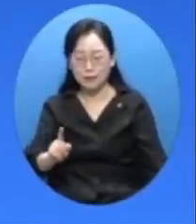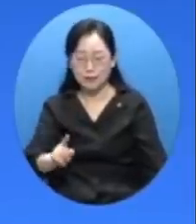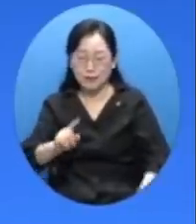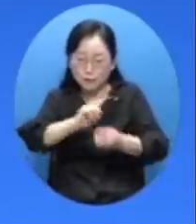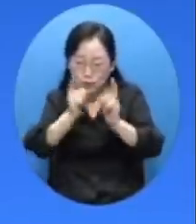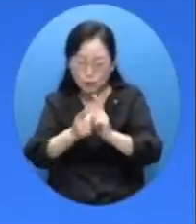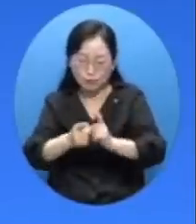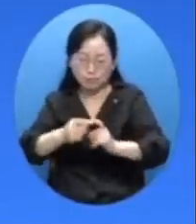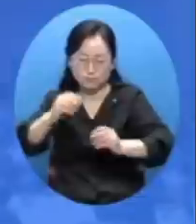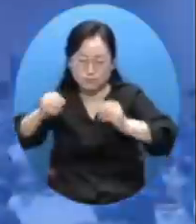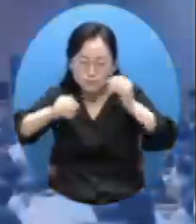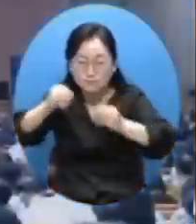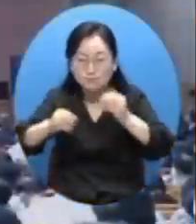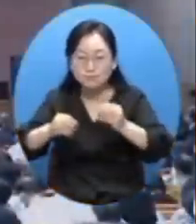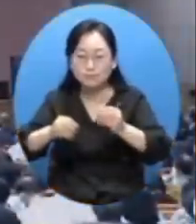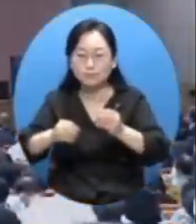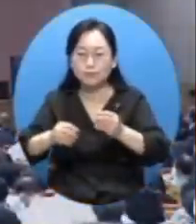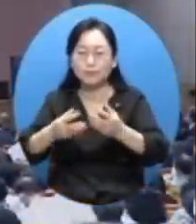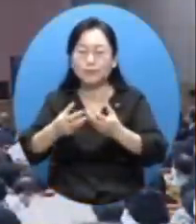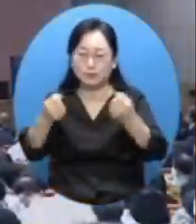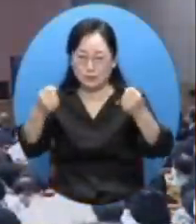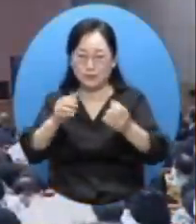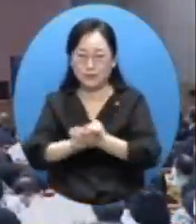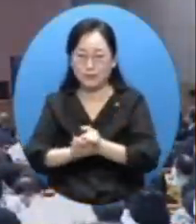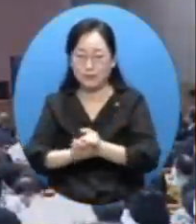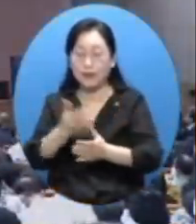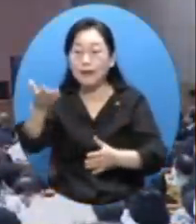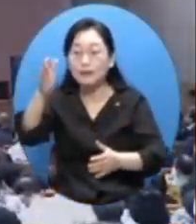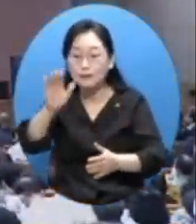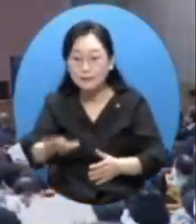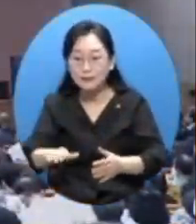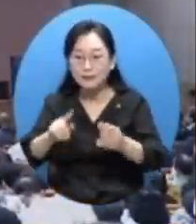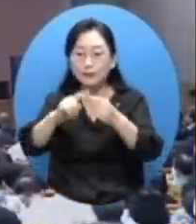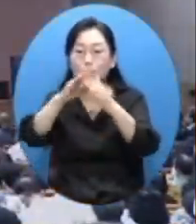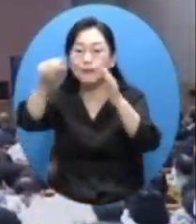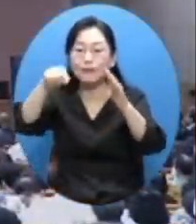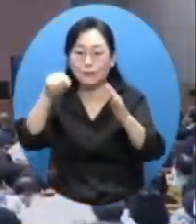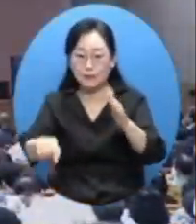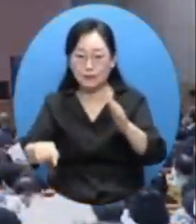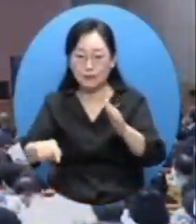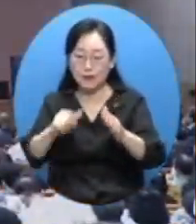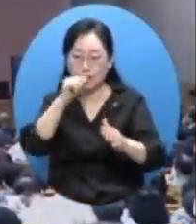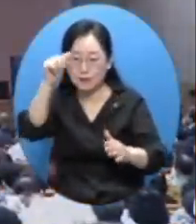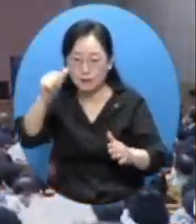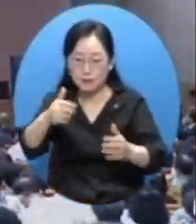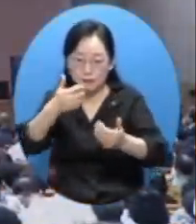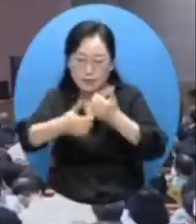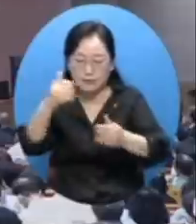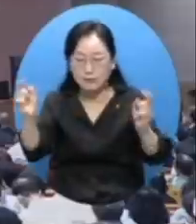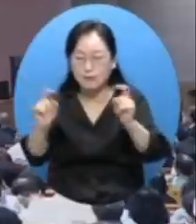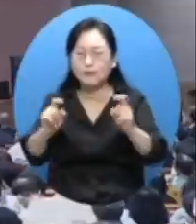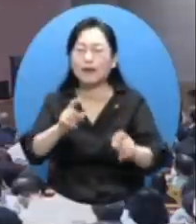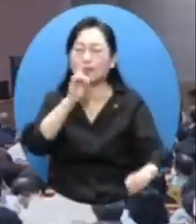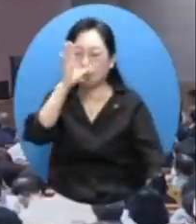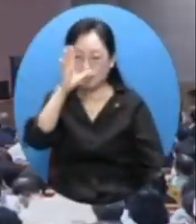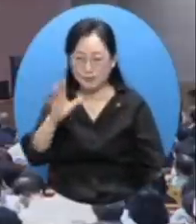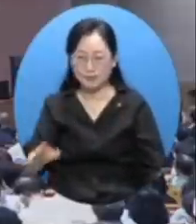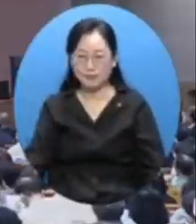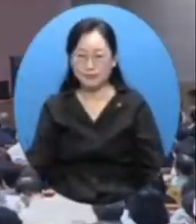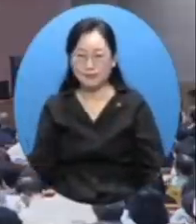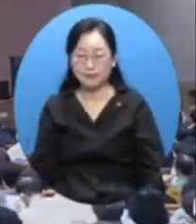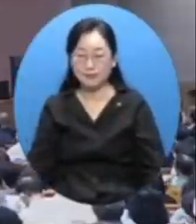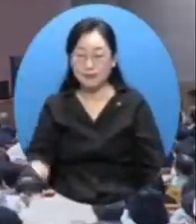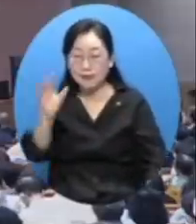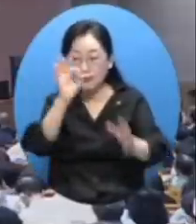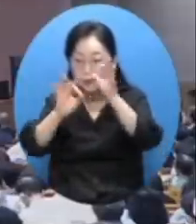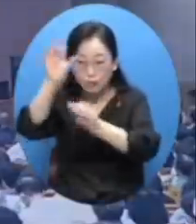생겨나게 된 것입니다. 그러나 우리가 교회 내는 어떤 경우에도 갈등과 다툼이 생겨나면 안 됩니다. 어떤